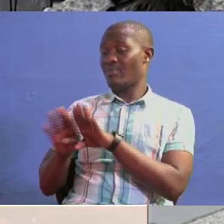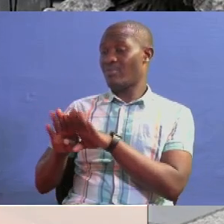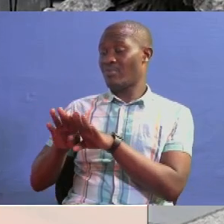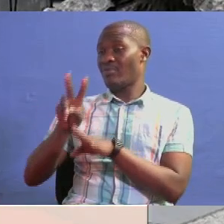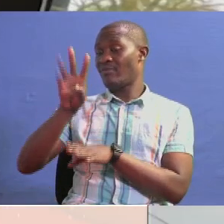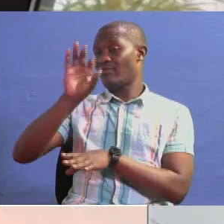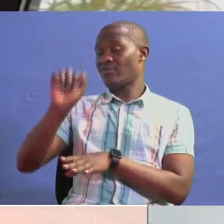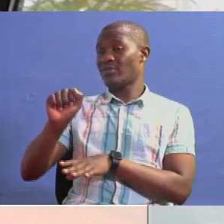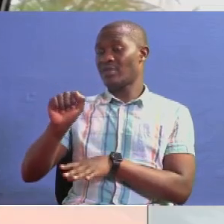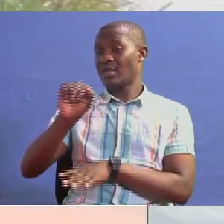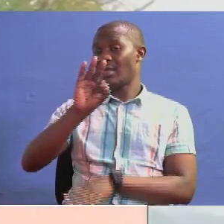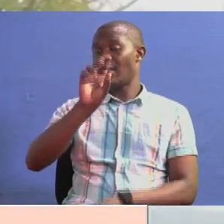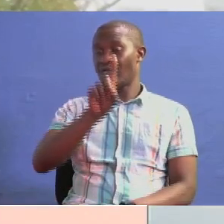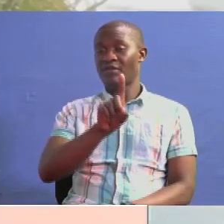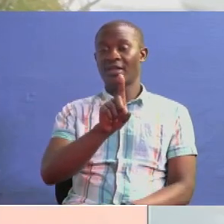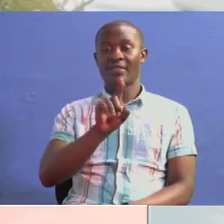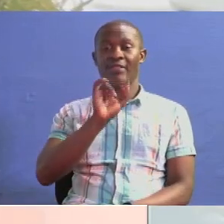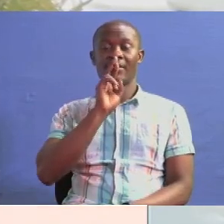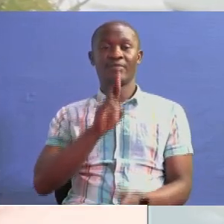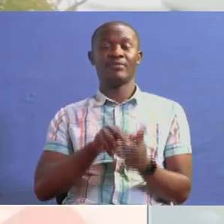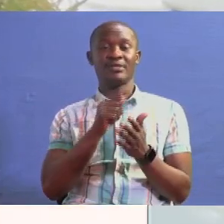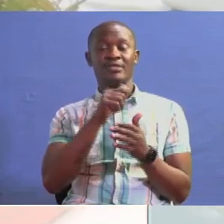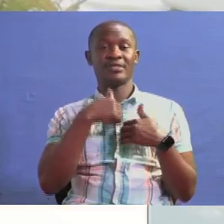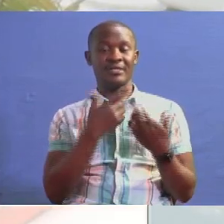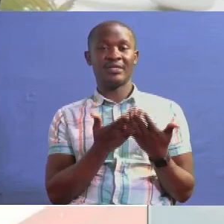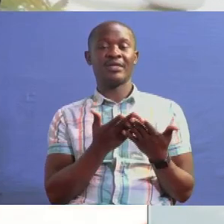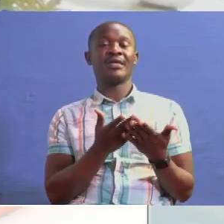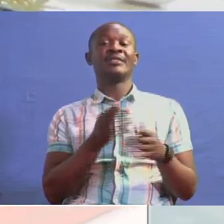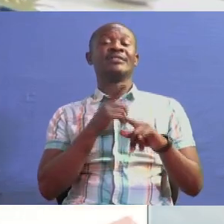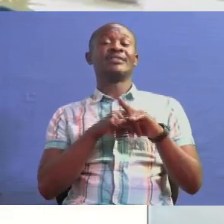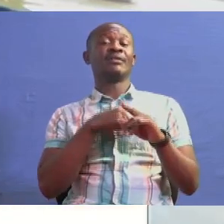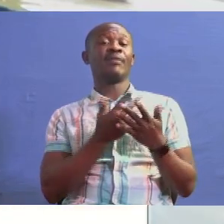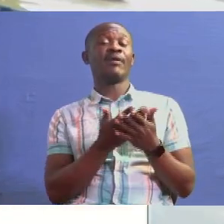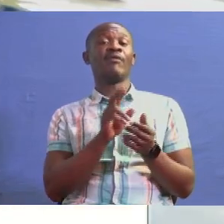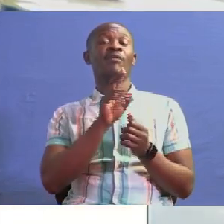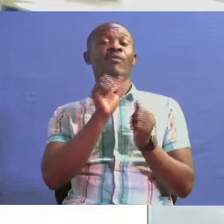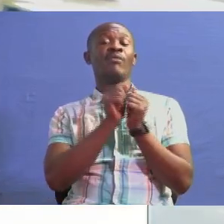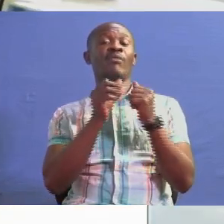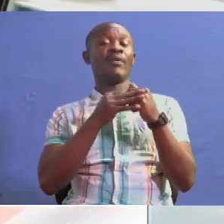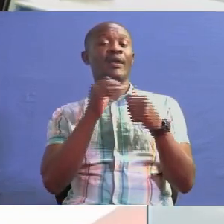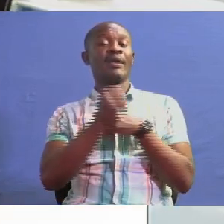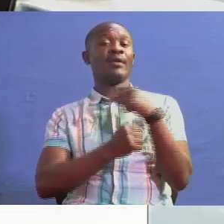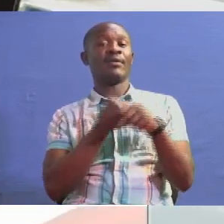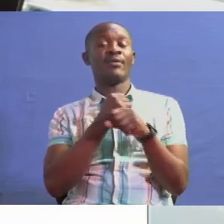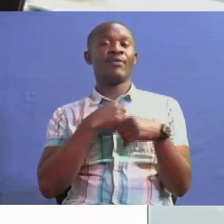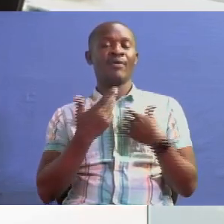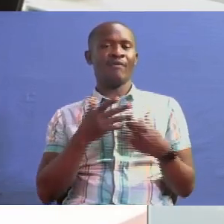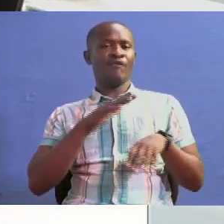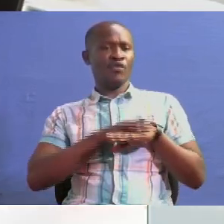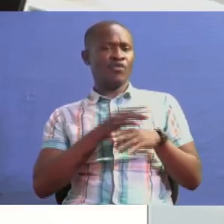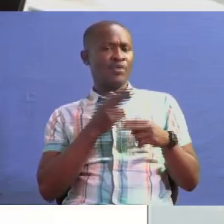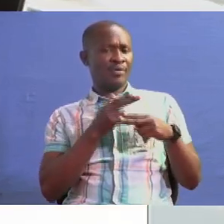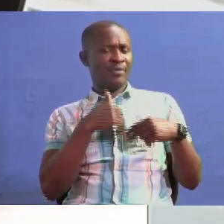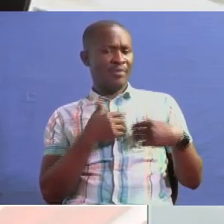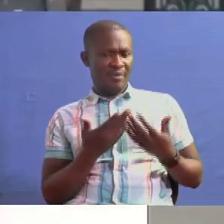F1. Ripoti hiyo inasema katika kipindi hicho cha miaka 8, shule zenye sifa nzuri ziliwakubali